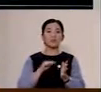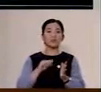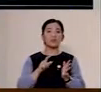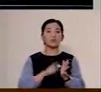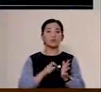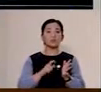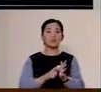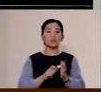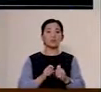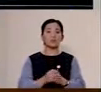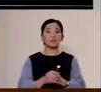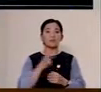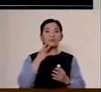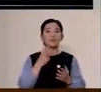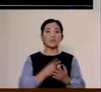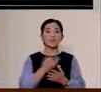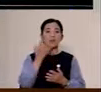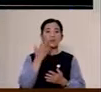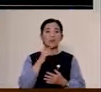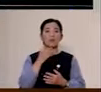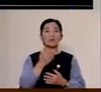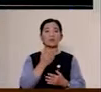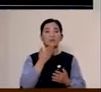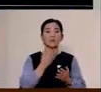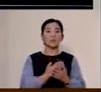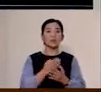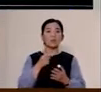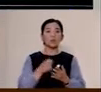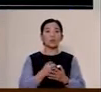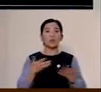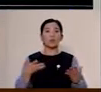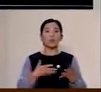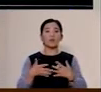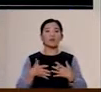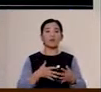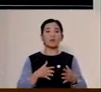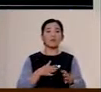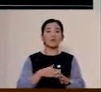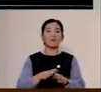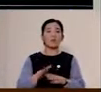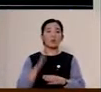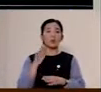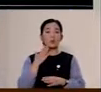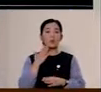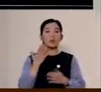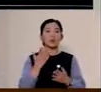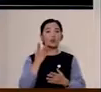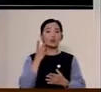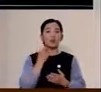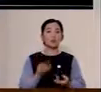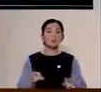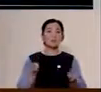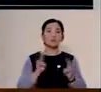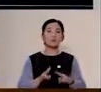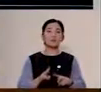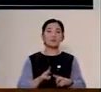78700. Смотрите, когда вас спрашивают, до какого разряда выполнено округление, то смотрите, какое число осталось.